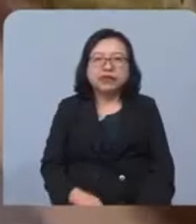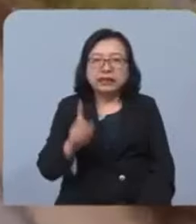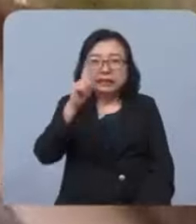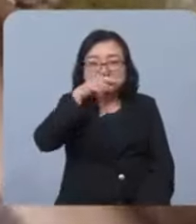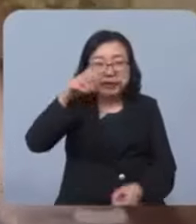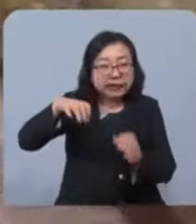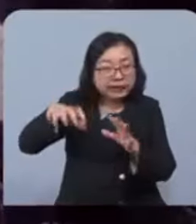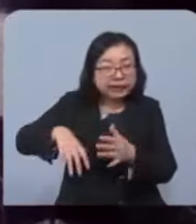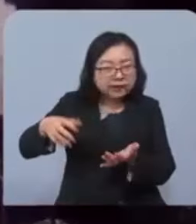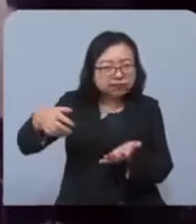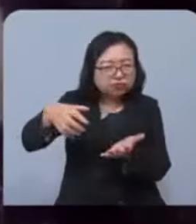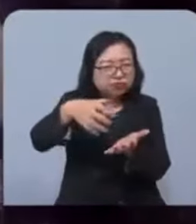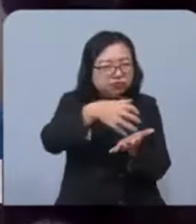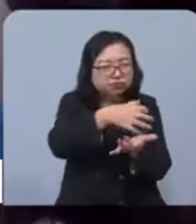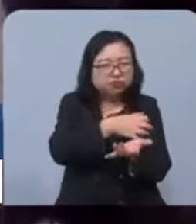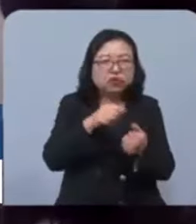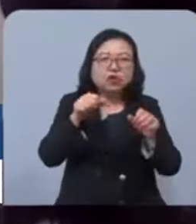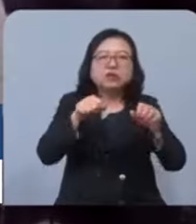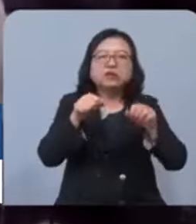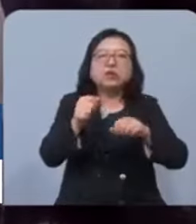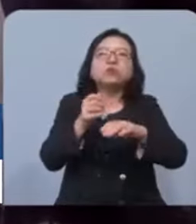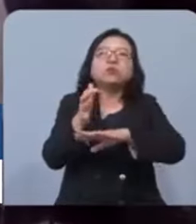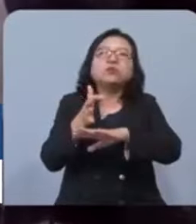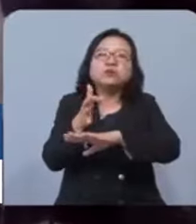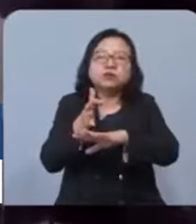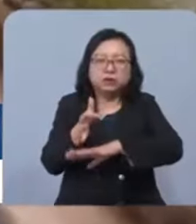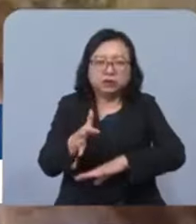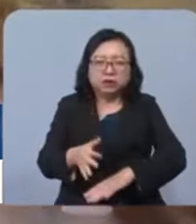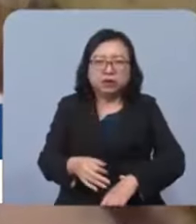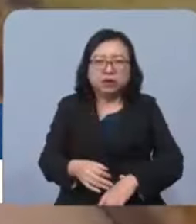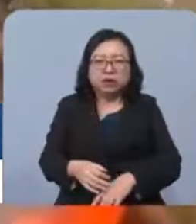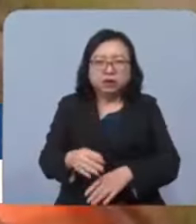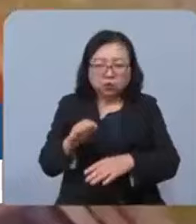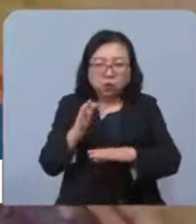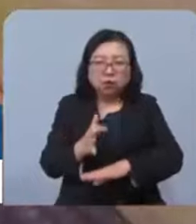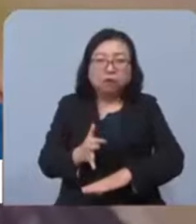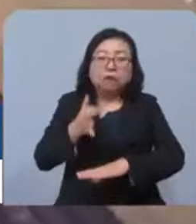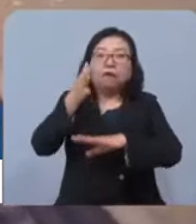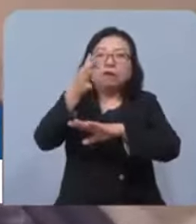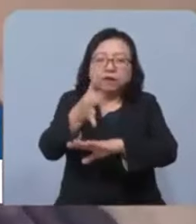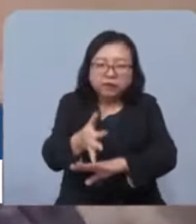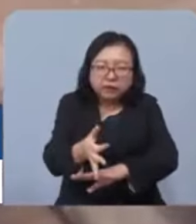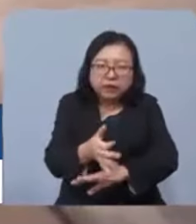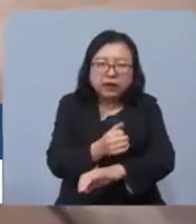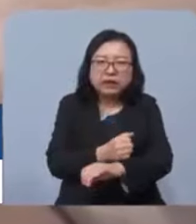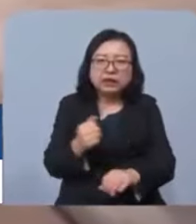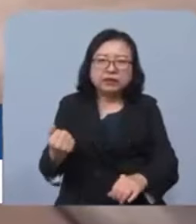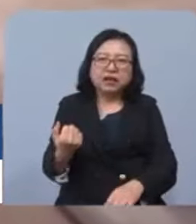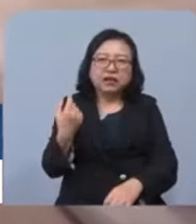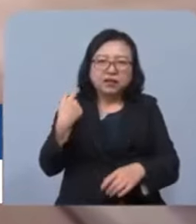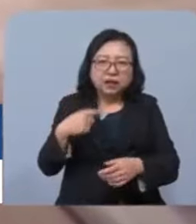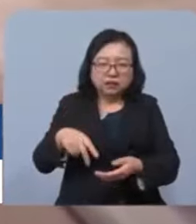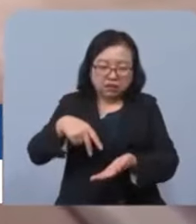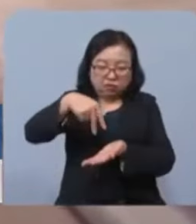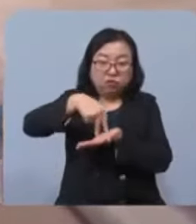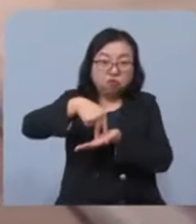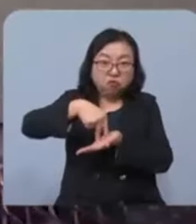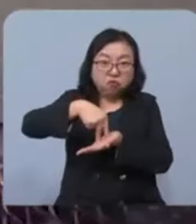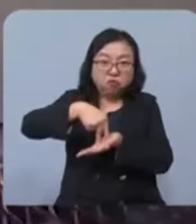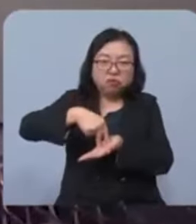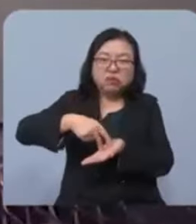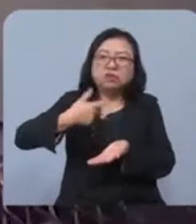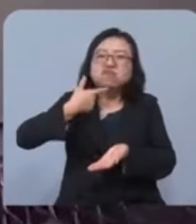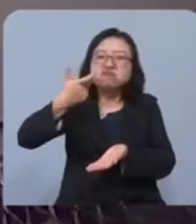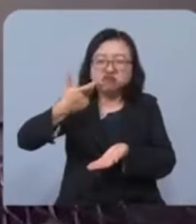쓰레기를 수거하러 다니는 청소차. 차가 도로 요철에 덜컹하자 뒤쪽 발판에 서 있던 60대